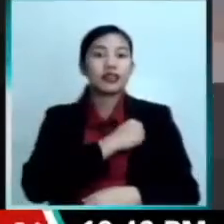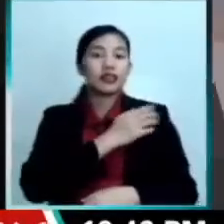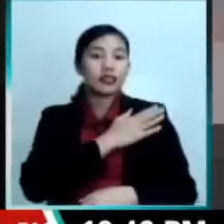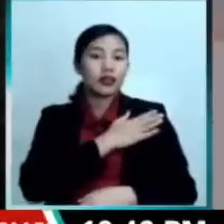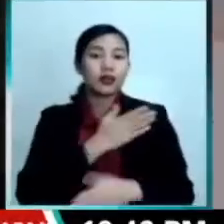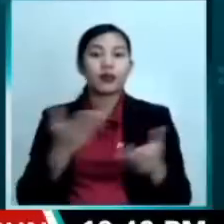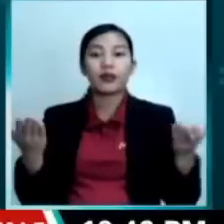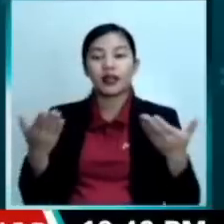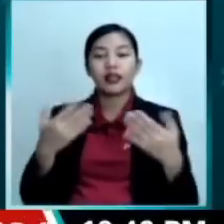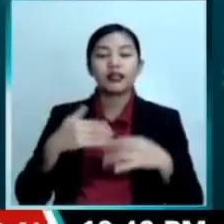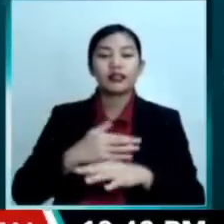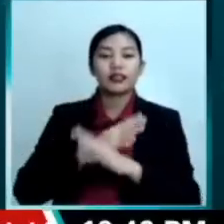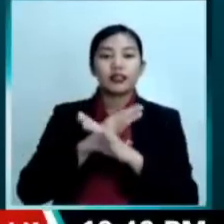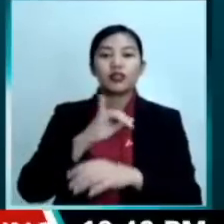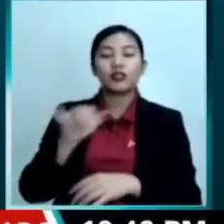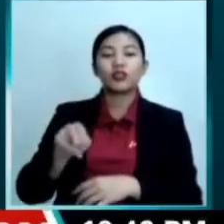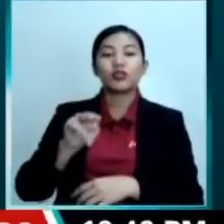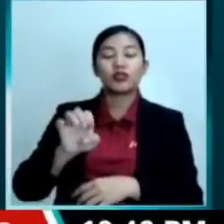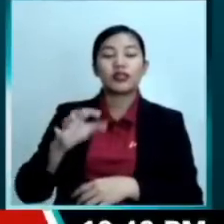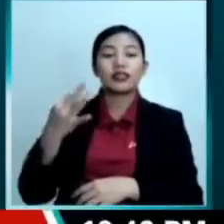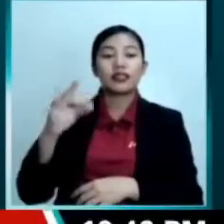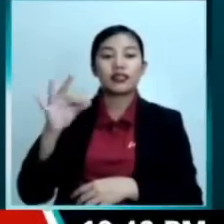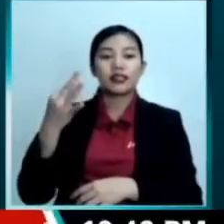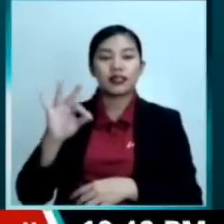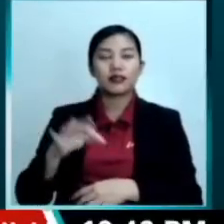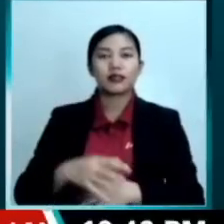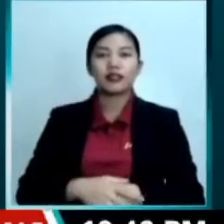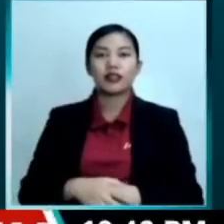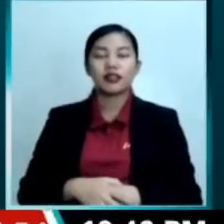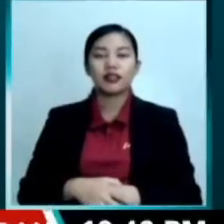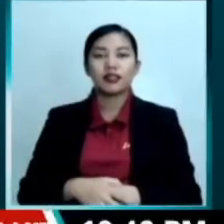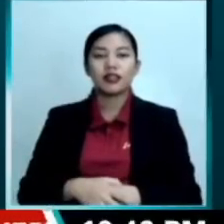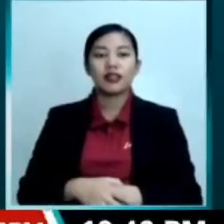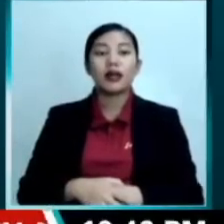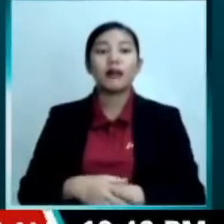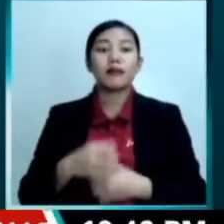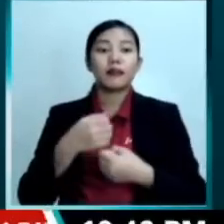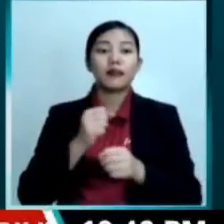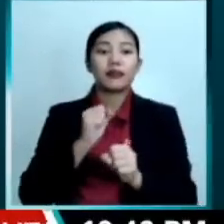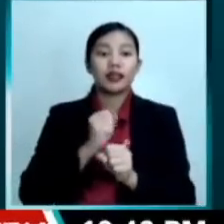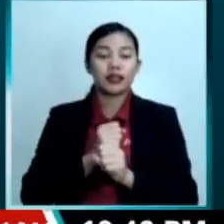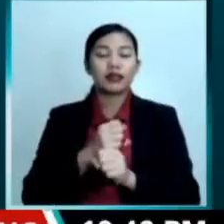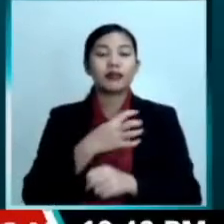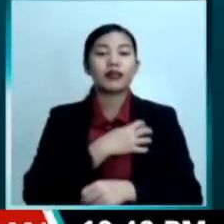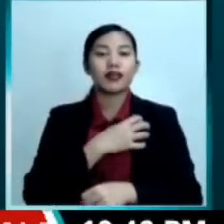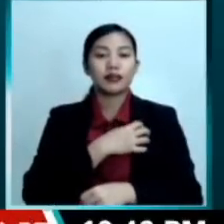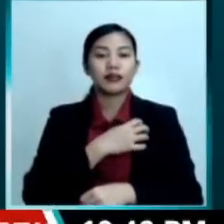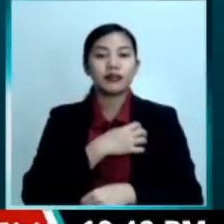June 19. Nag-create na rin po ng task force ang PNP at meron po tayong